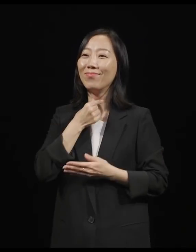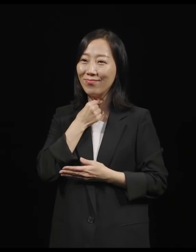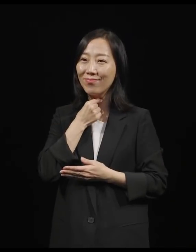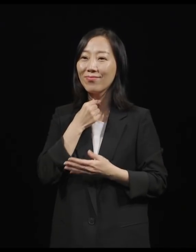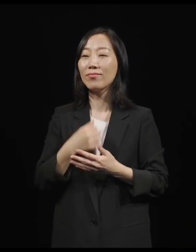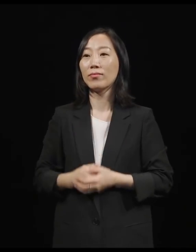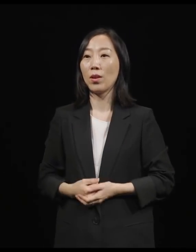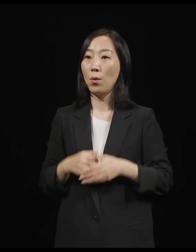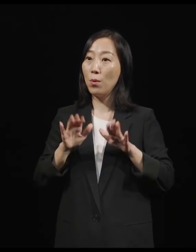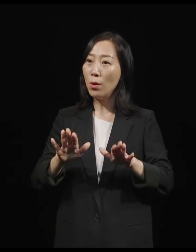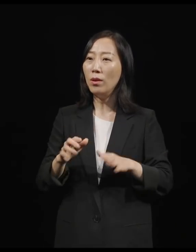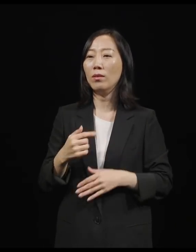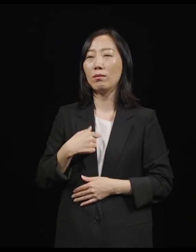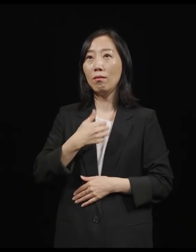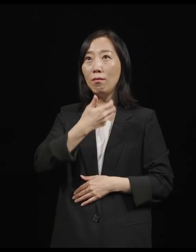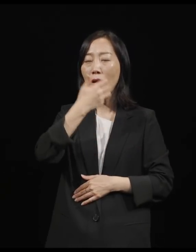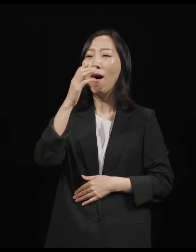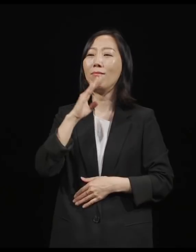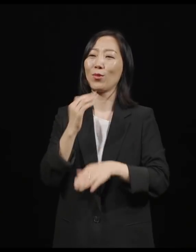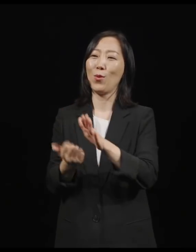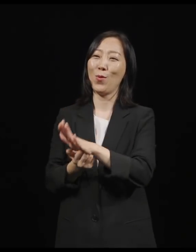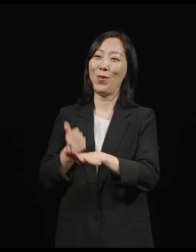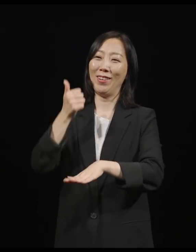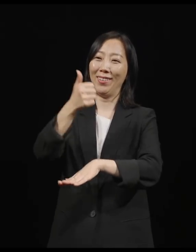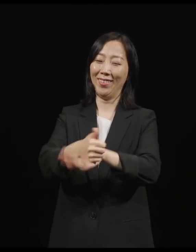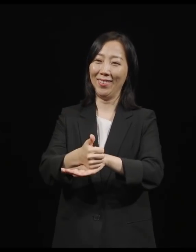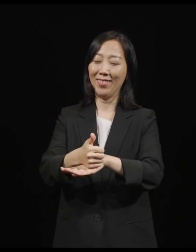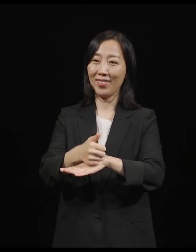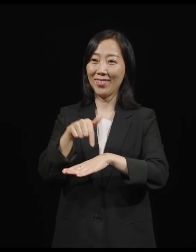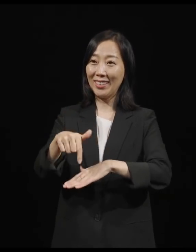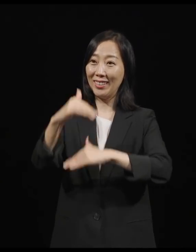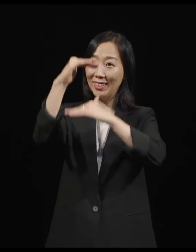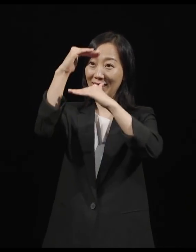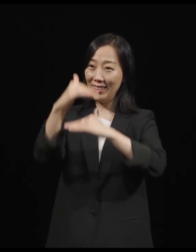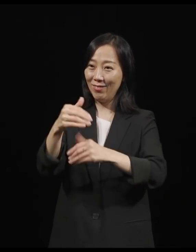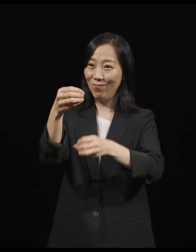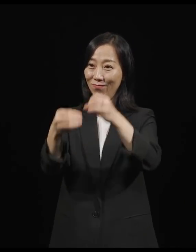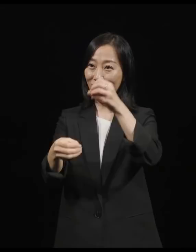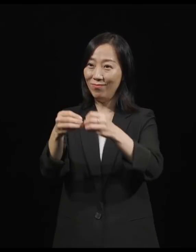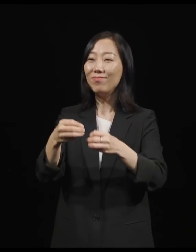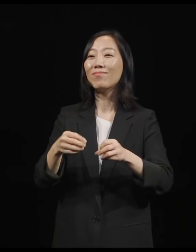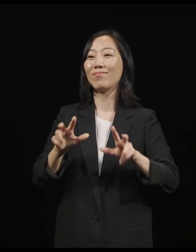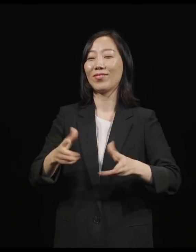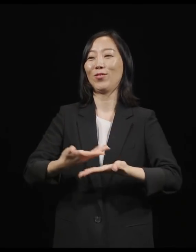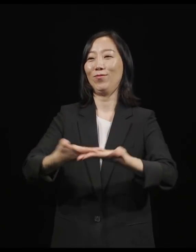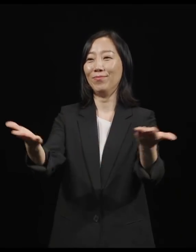그런데 오늘 이렇게 꿈을 이루게 되었어요. 그 메시지를 지금 전해드리겠습니다.